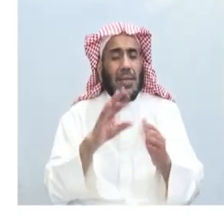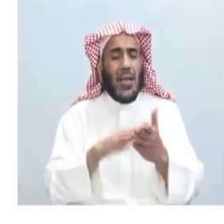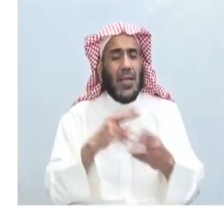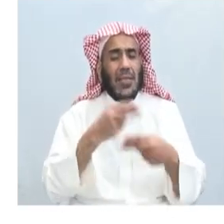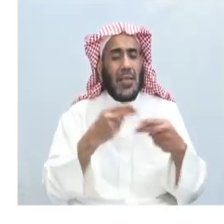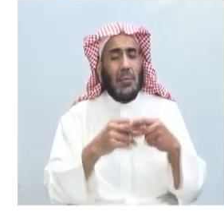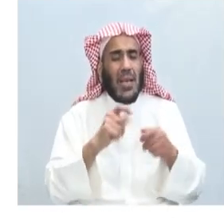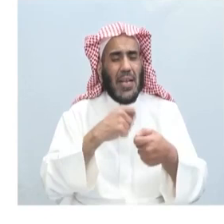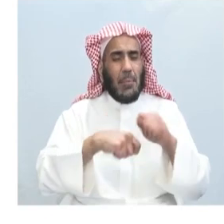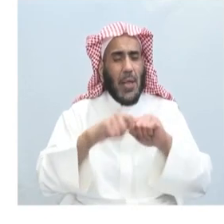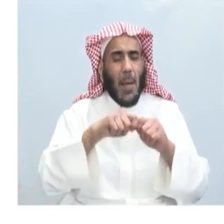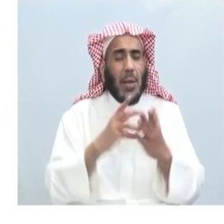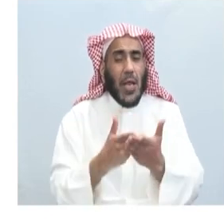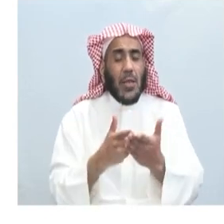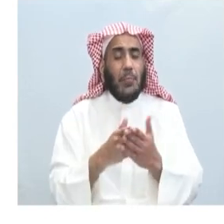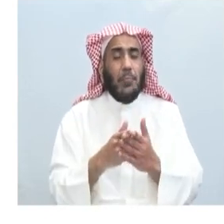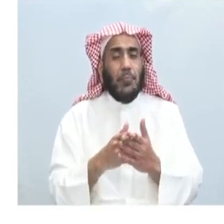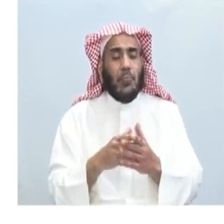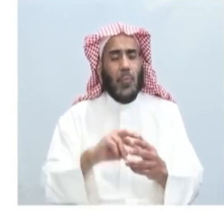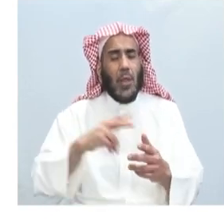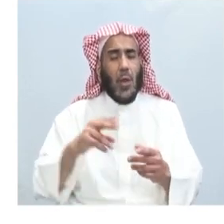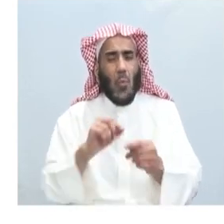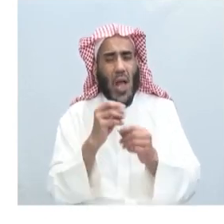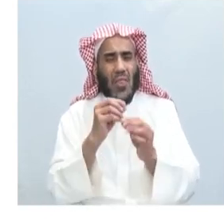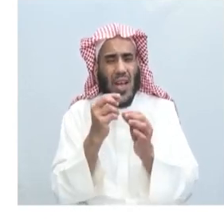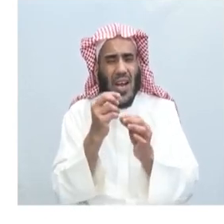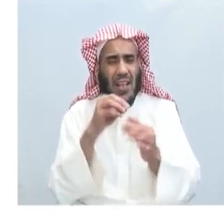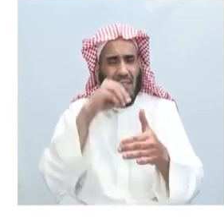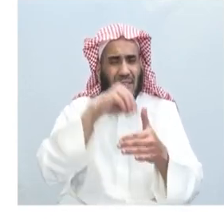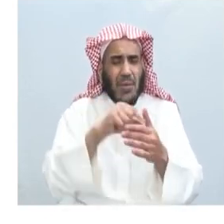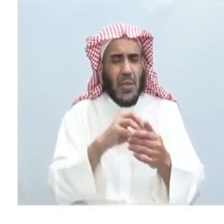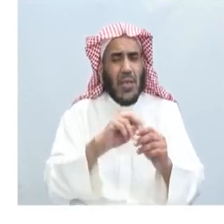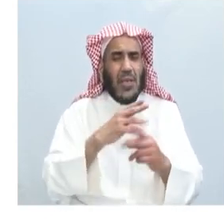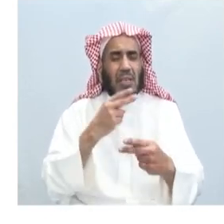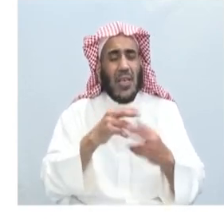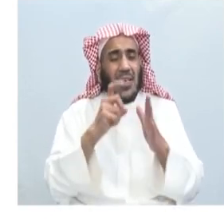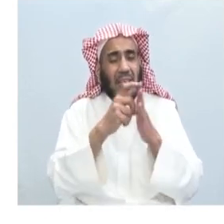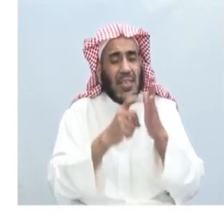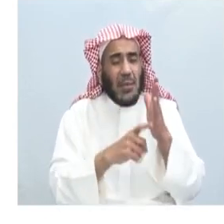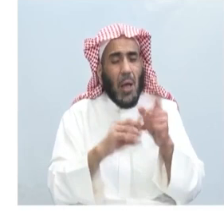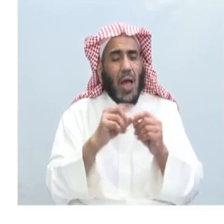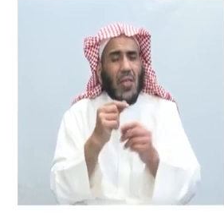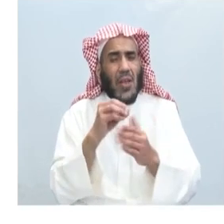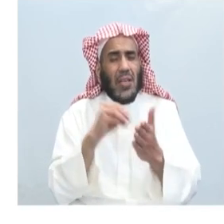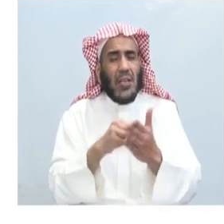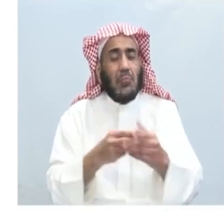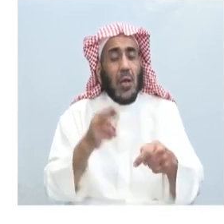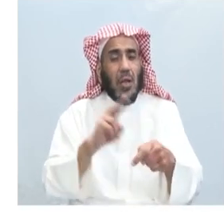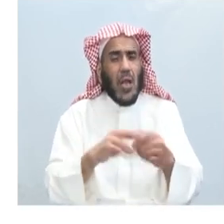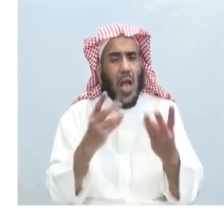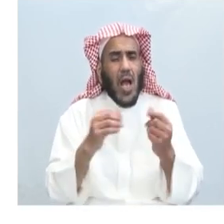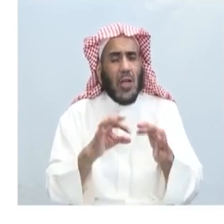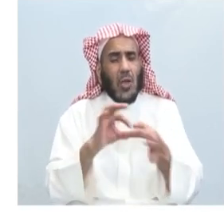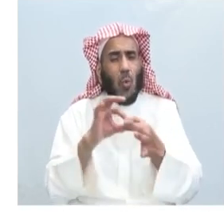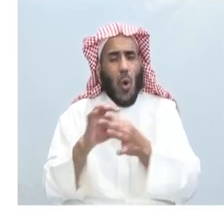تركيبها الكيميائي من حيث انواع الذرات في الماده طريقه ترتيب هذه الذرات كذلك عدد